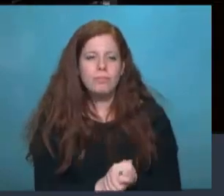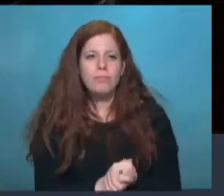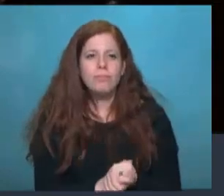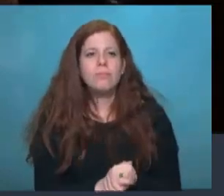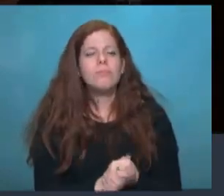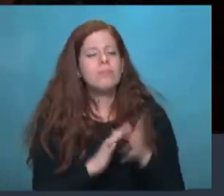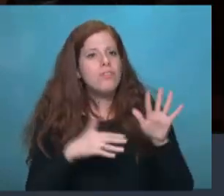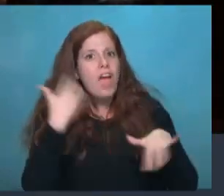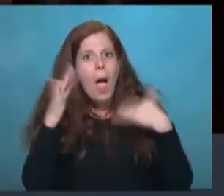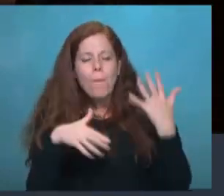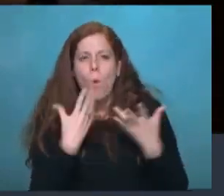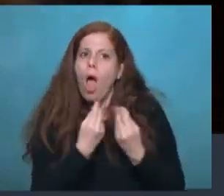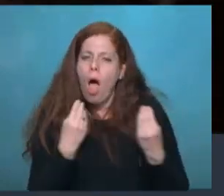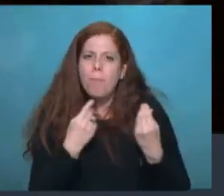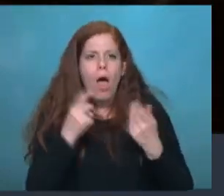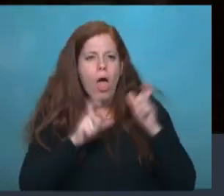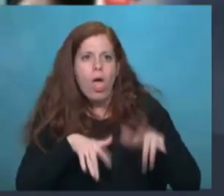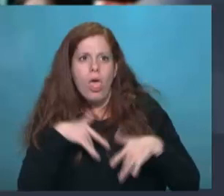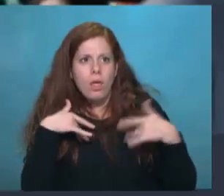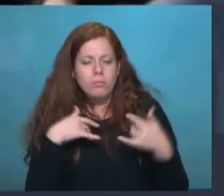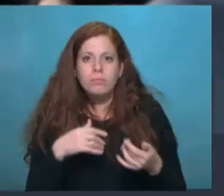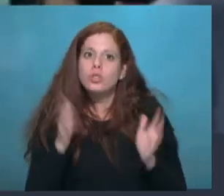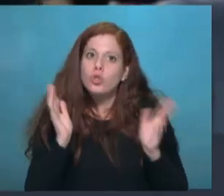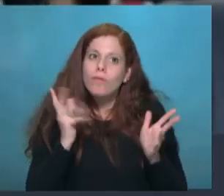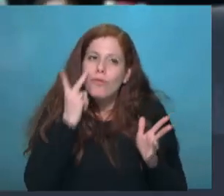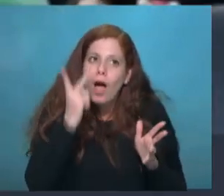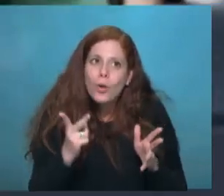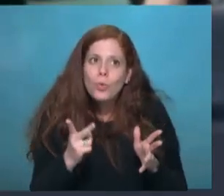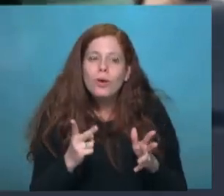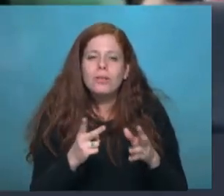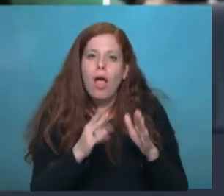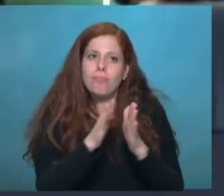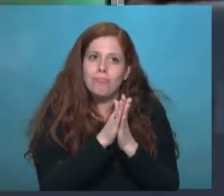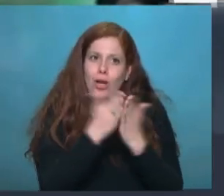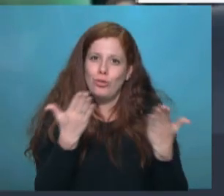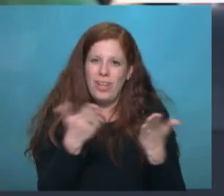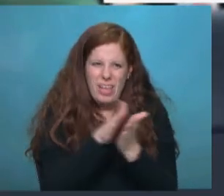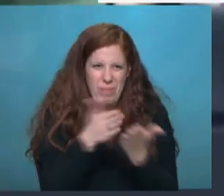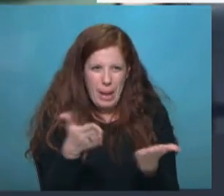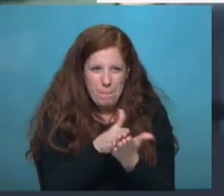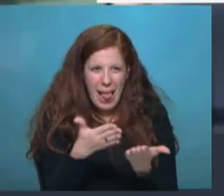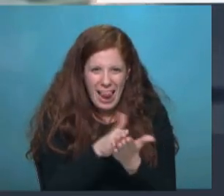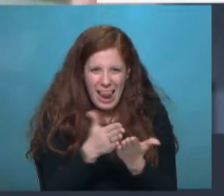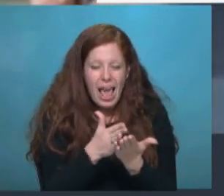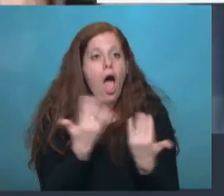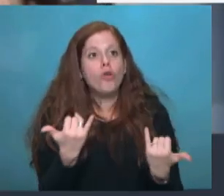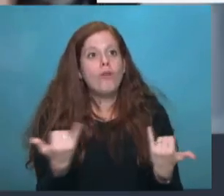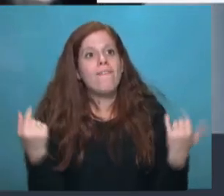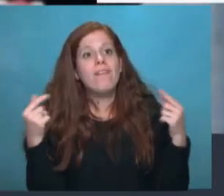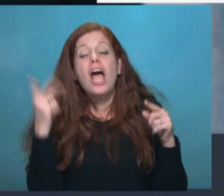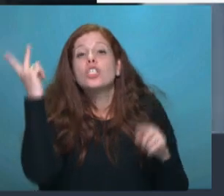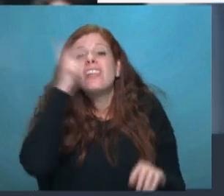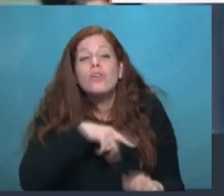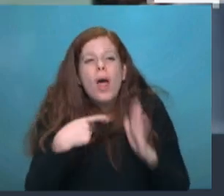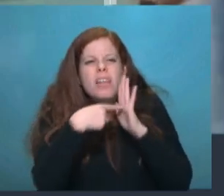וההמולה סביבו הייתה רבה. ראינו סוף סוף את המכשיר המתקפל. עכשיו הגענו רק שתבינו, אני מראה